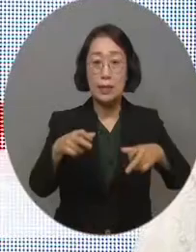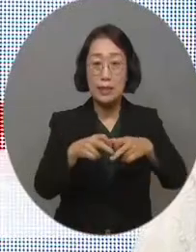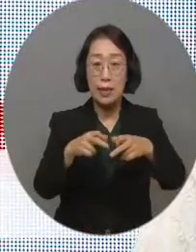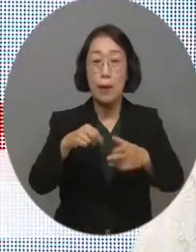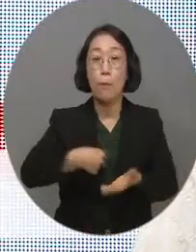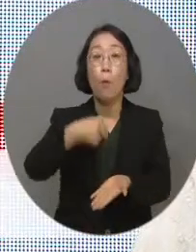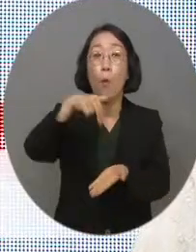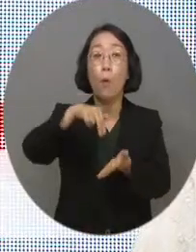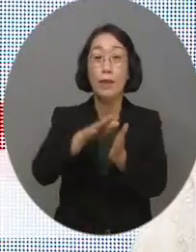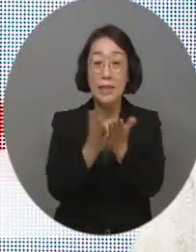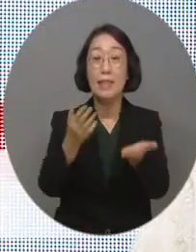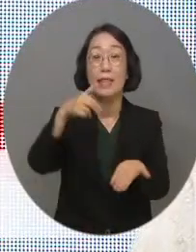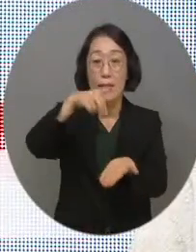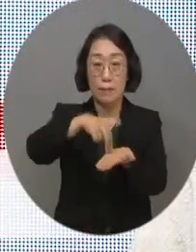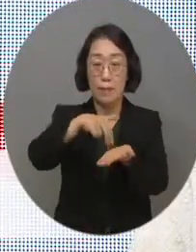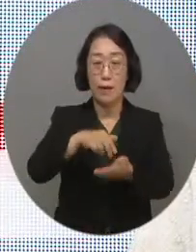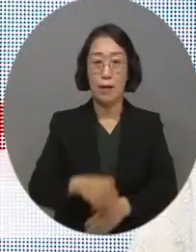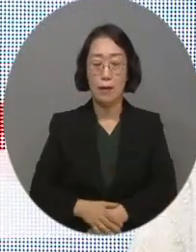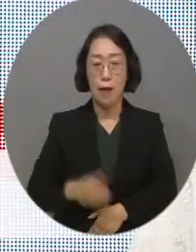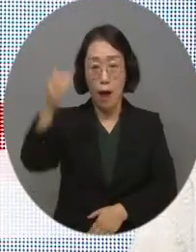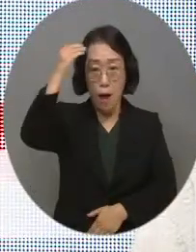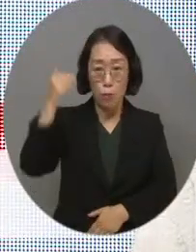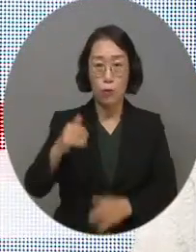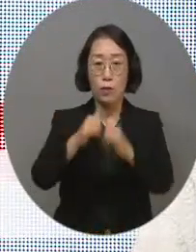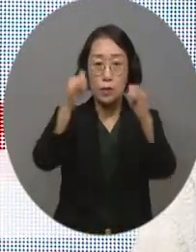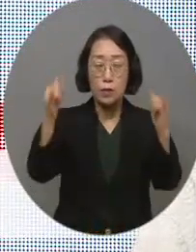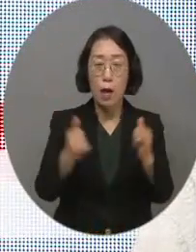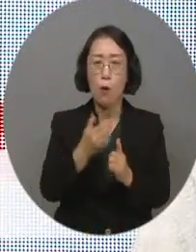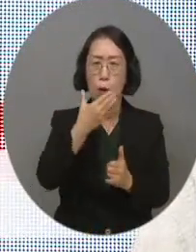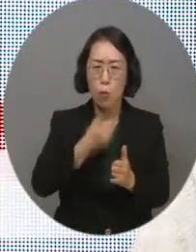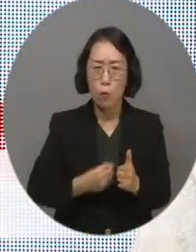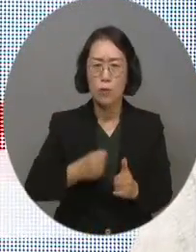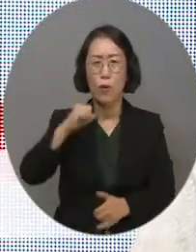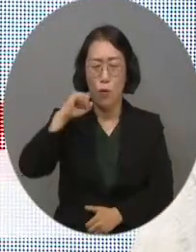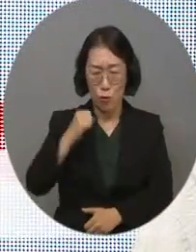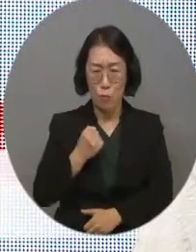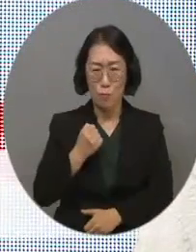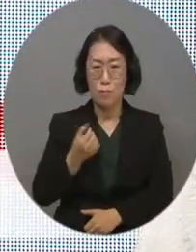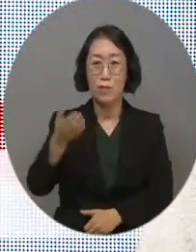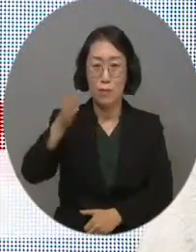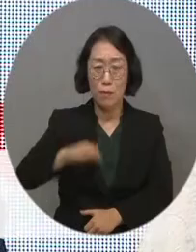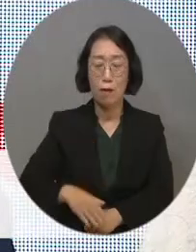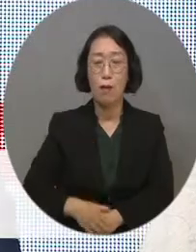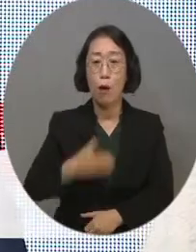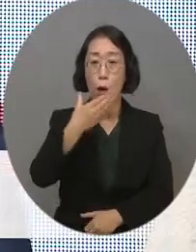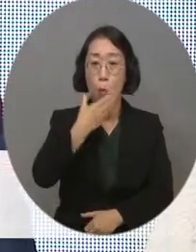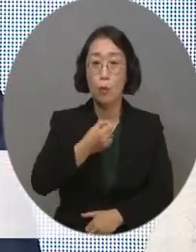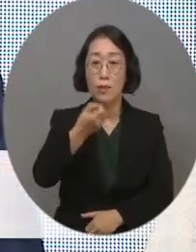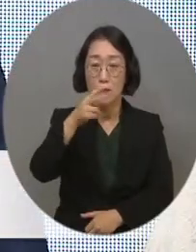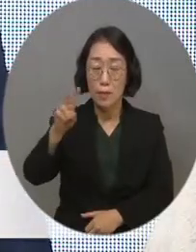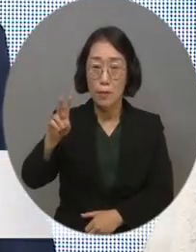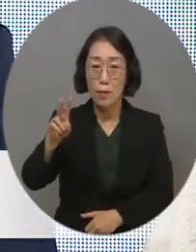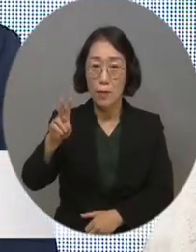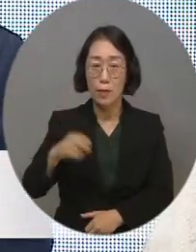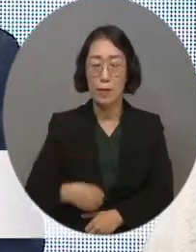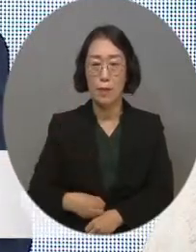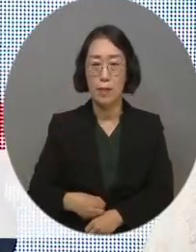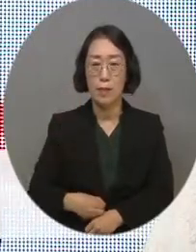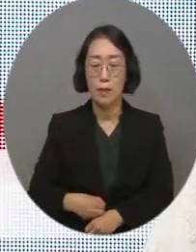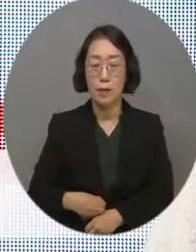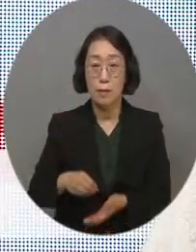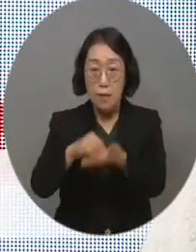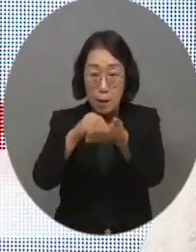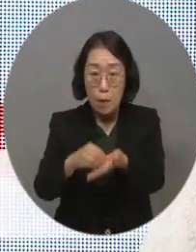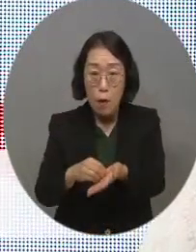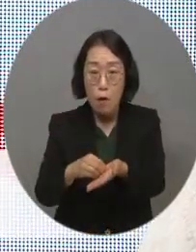장애인 당사자로서 대한민국의 사회복지의 사각지대를 복지TV의 일원의 한 사람으로